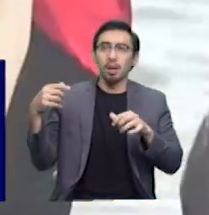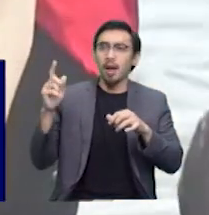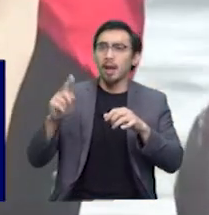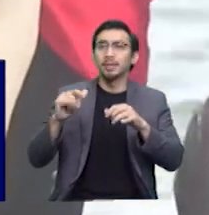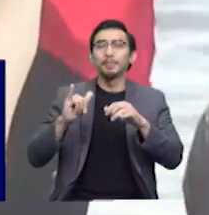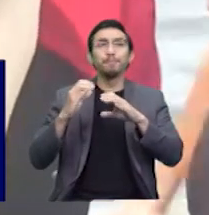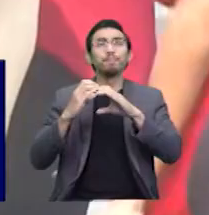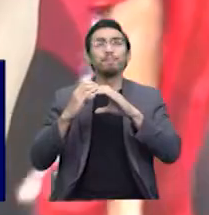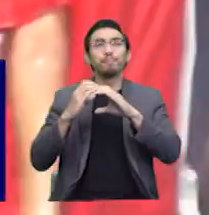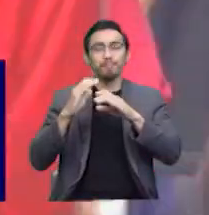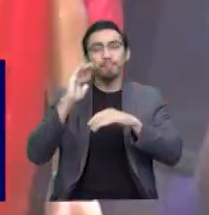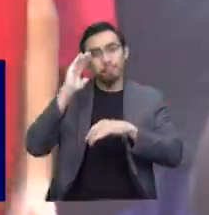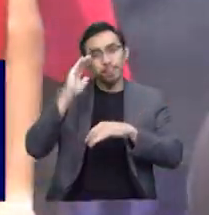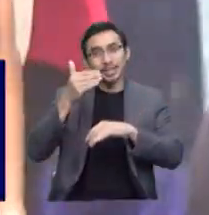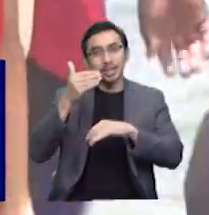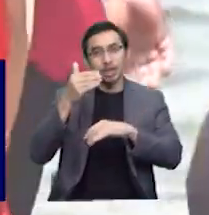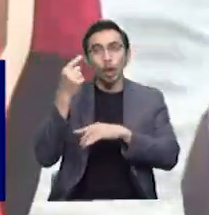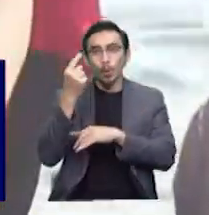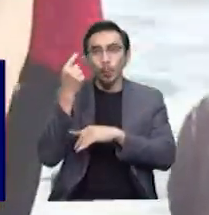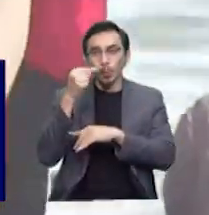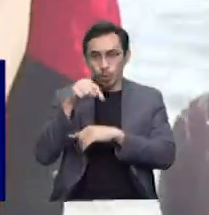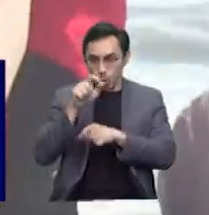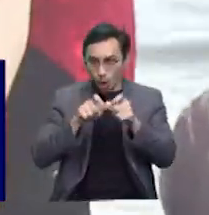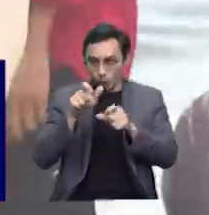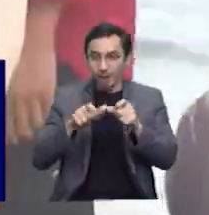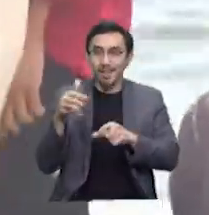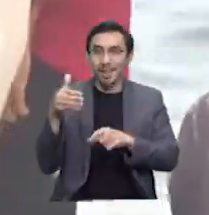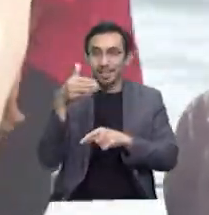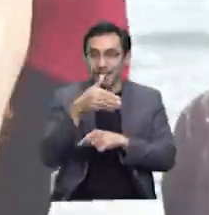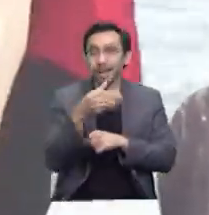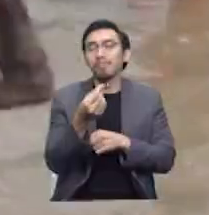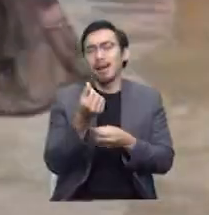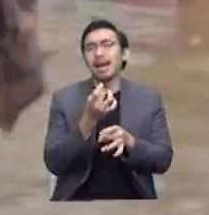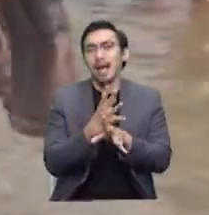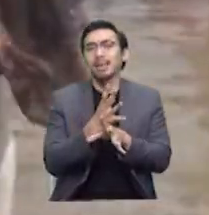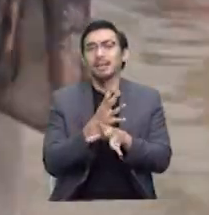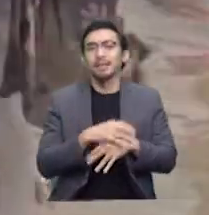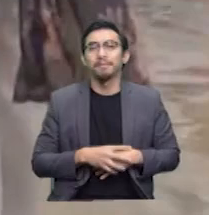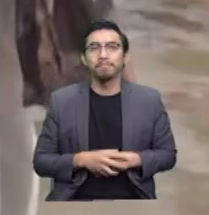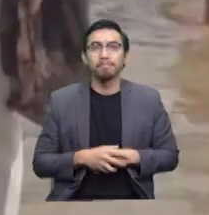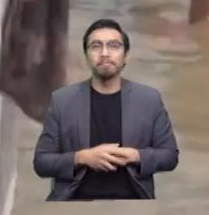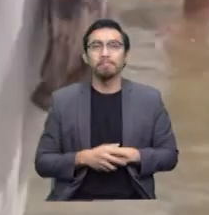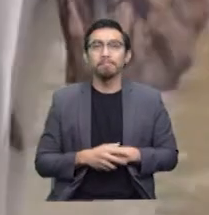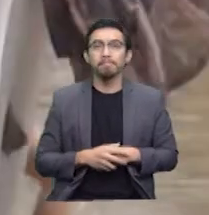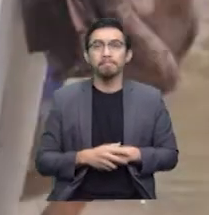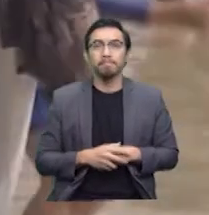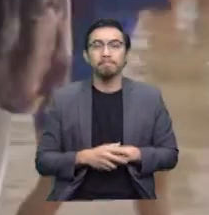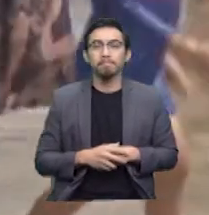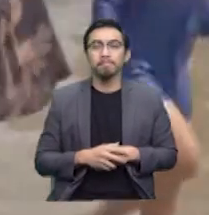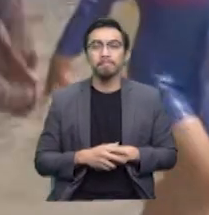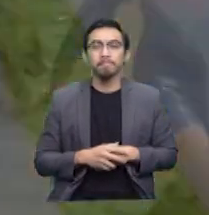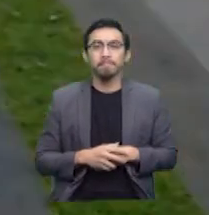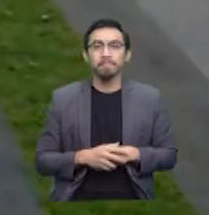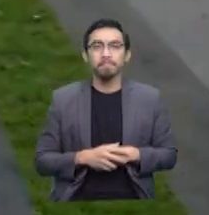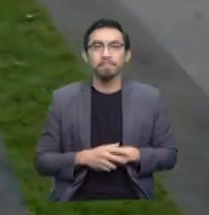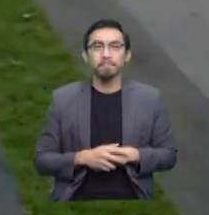bisa digunakan pengunjung secara gratis. Dari Jakarta, Yasmin Atania, Ilham Zarkasi, iNews melaporkan.